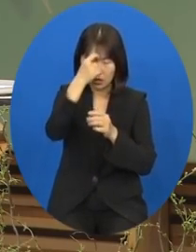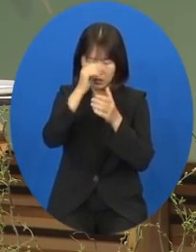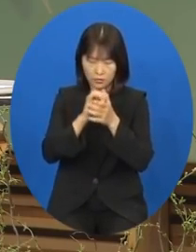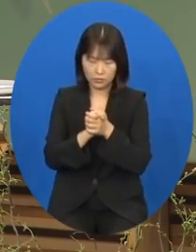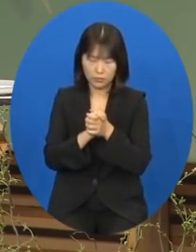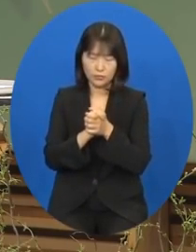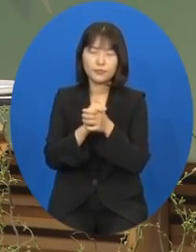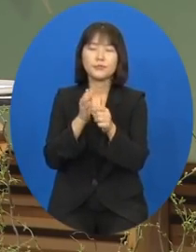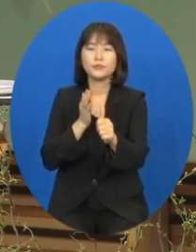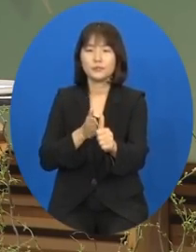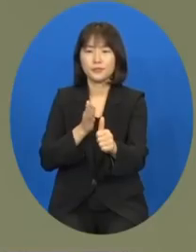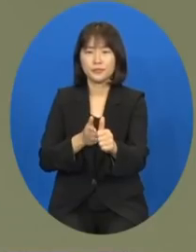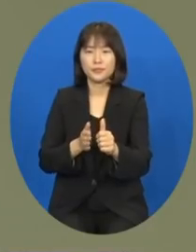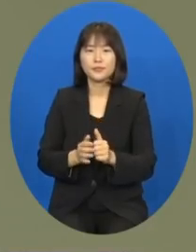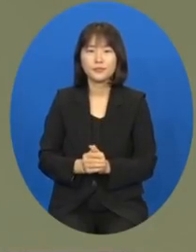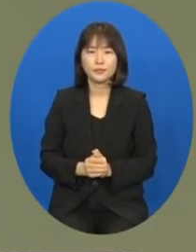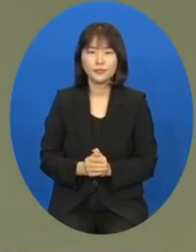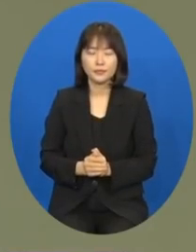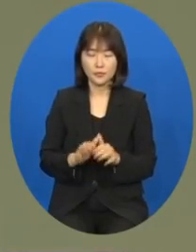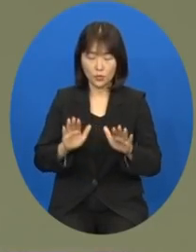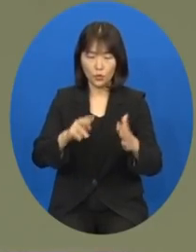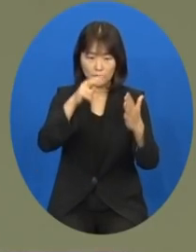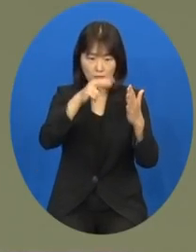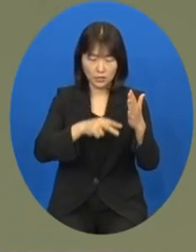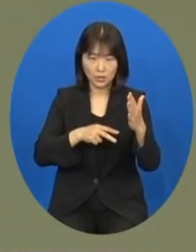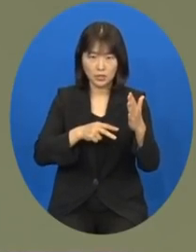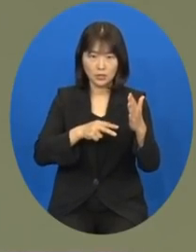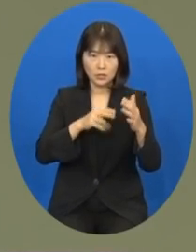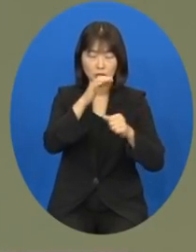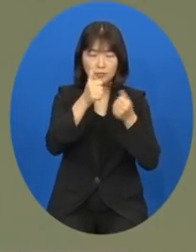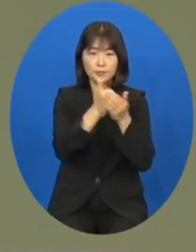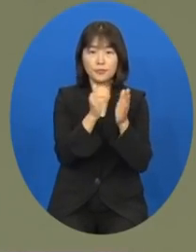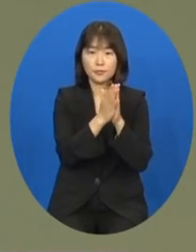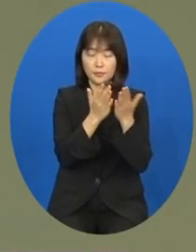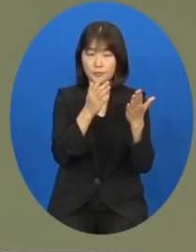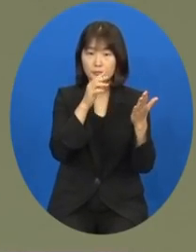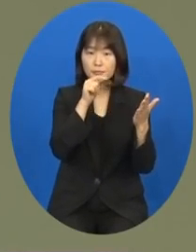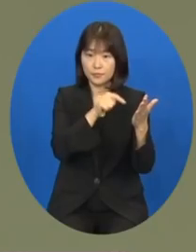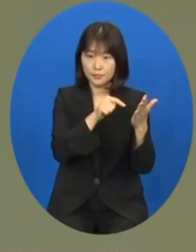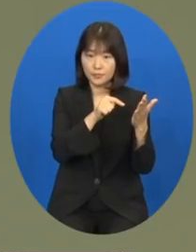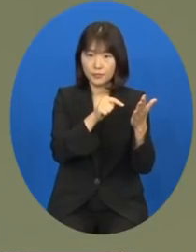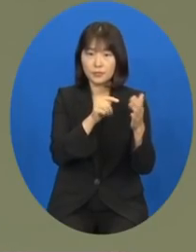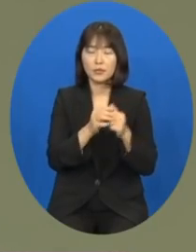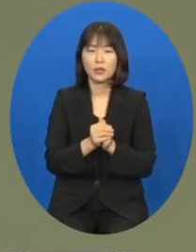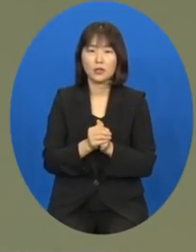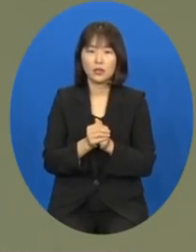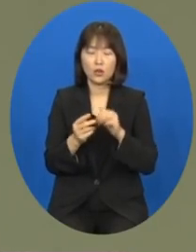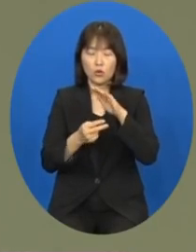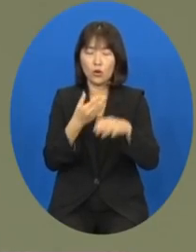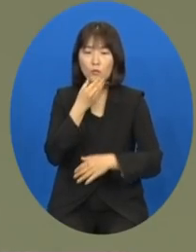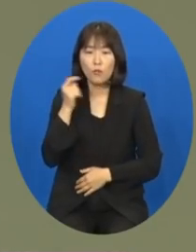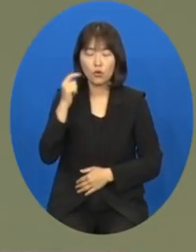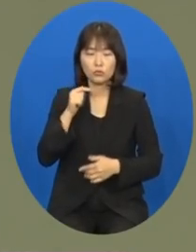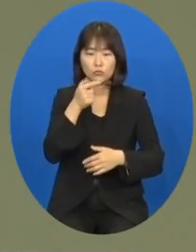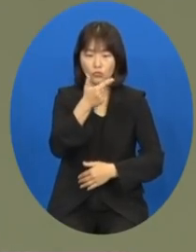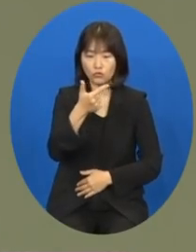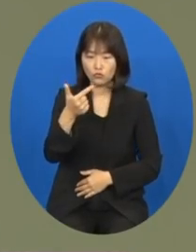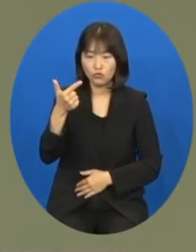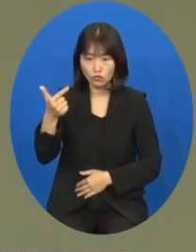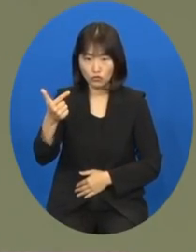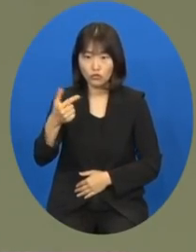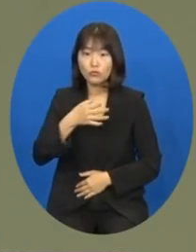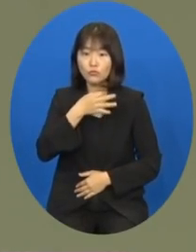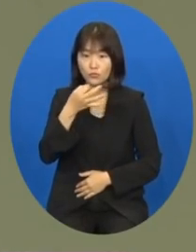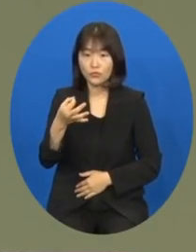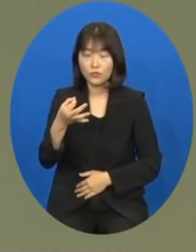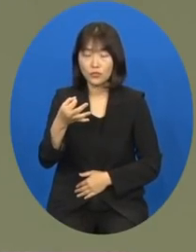바랍니다 우리가 오늘 읽은 법문은 요한복음 의 육류 정육 이다 불리는 그런 번